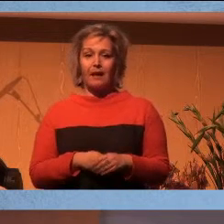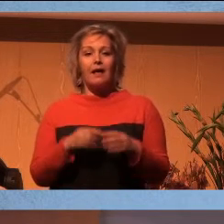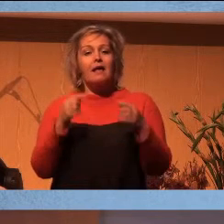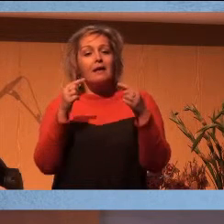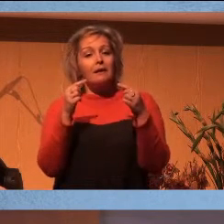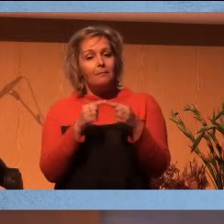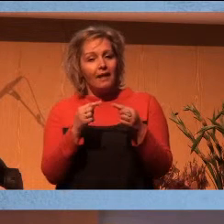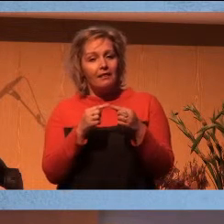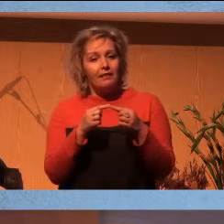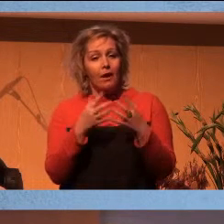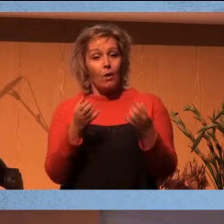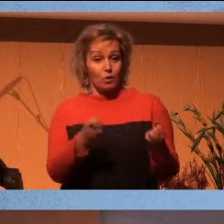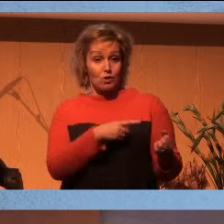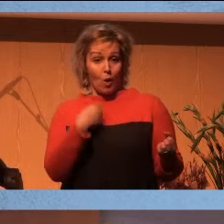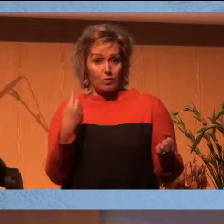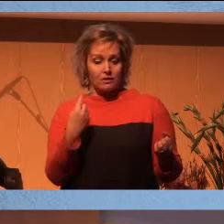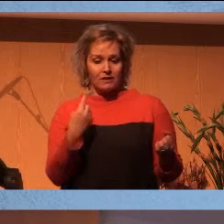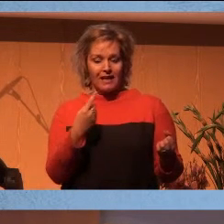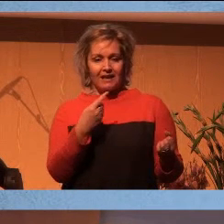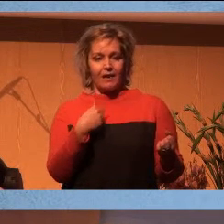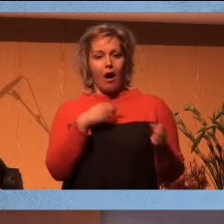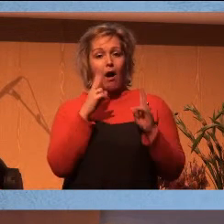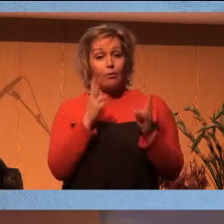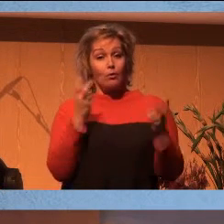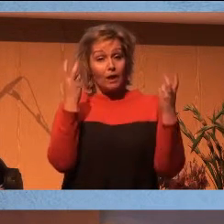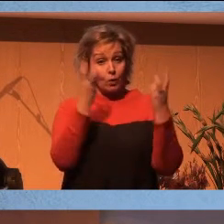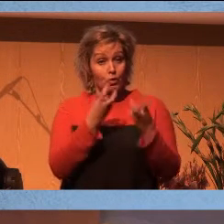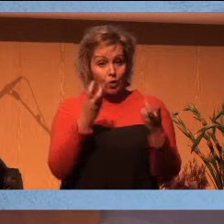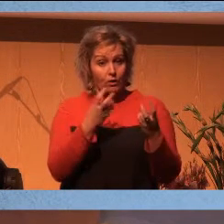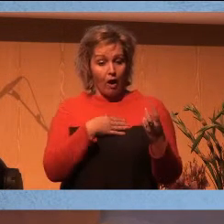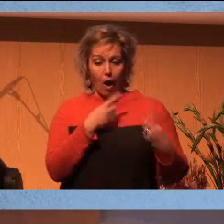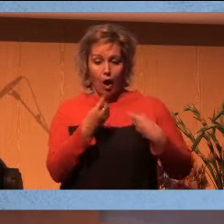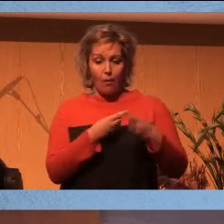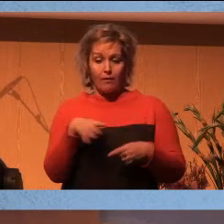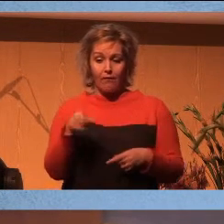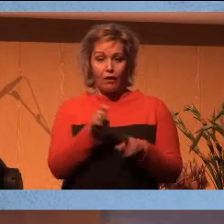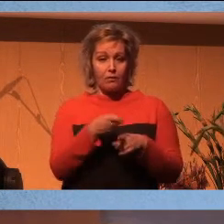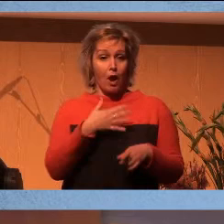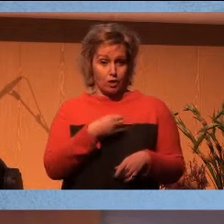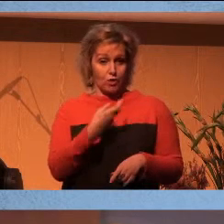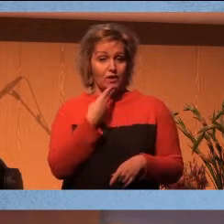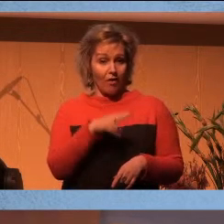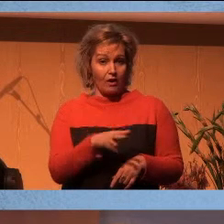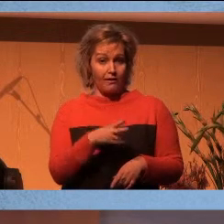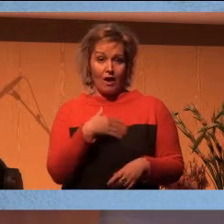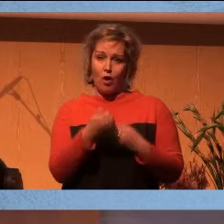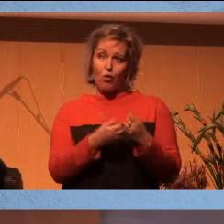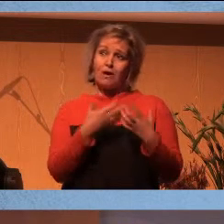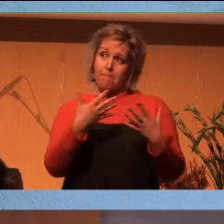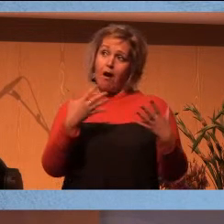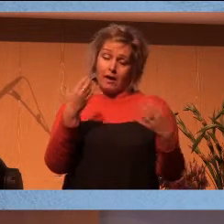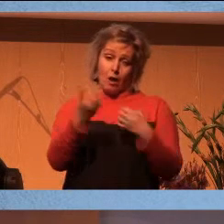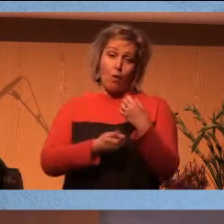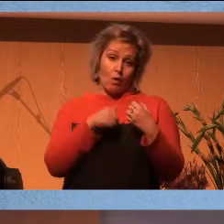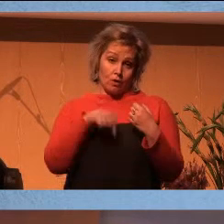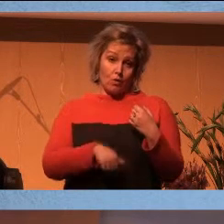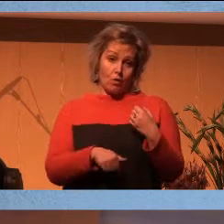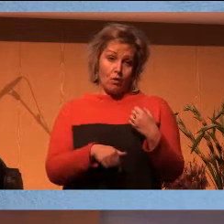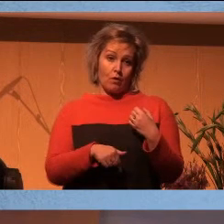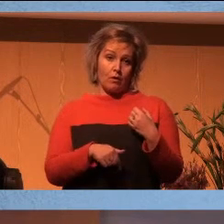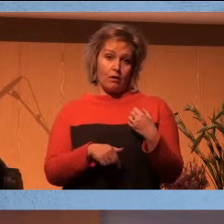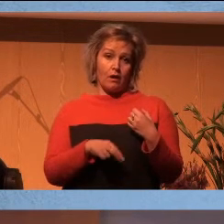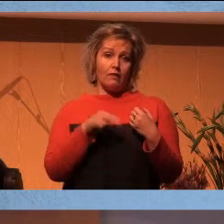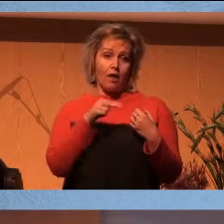Men hos oss så tar vi en brukerundersøkelse løpende for alle som vil svare på det. Det har vi gjort i ganske mange år nå.